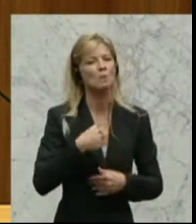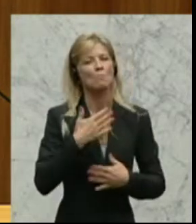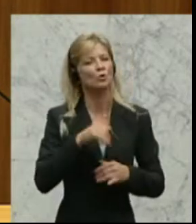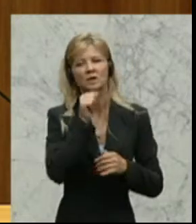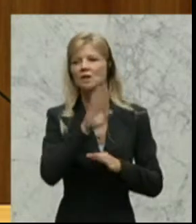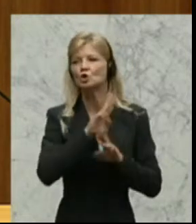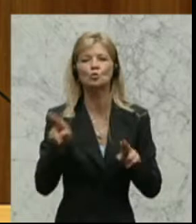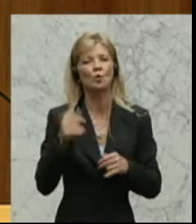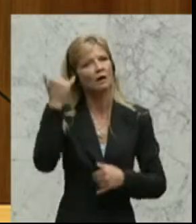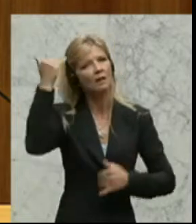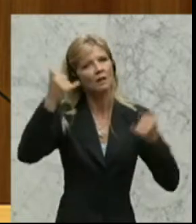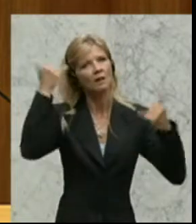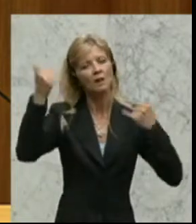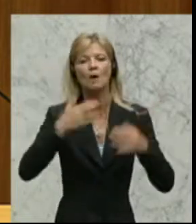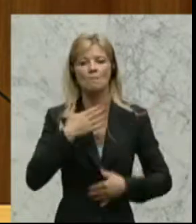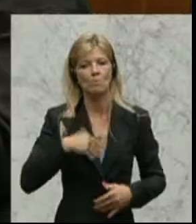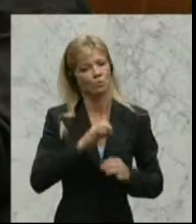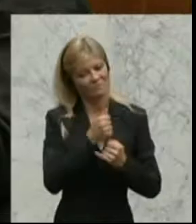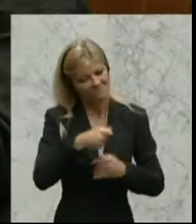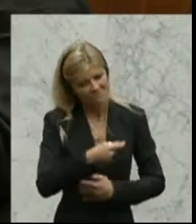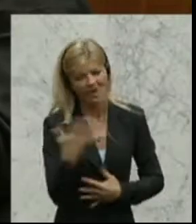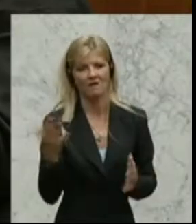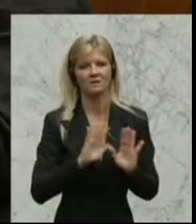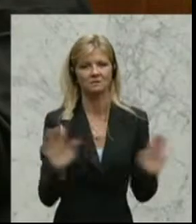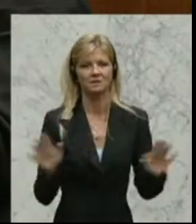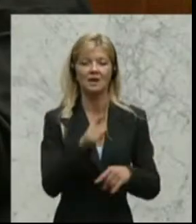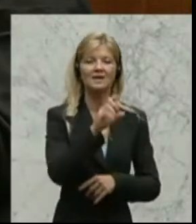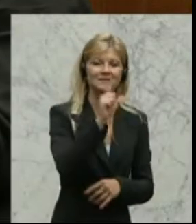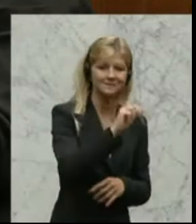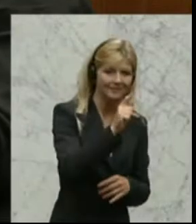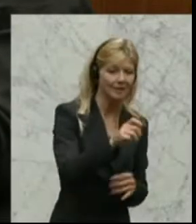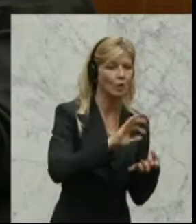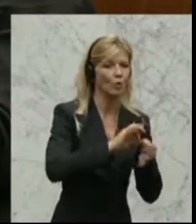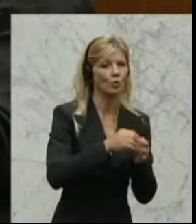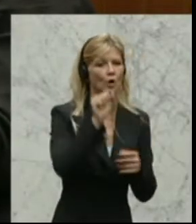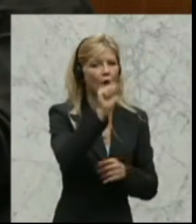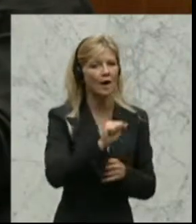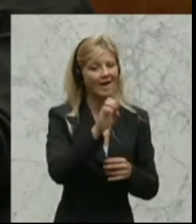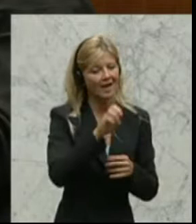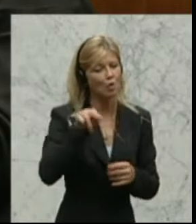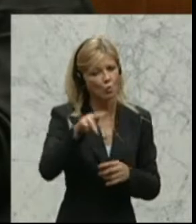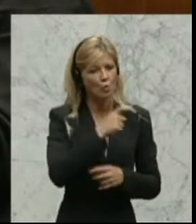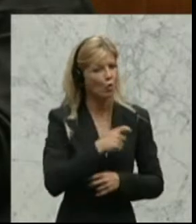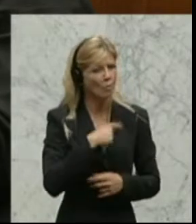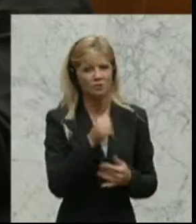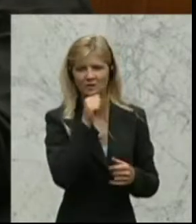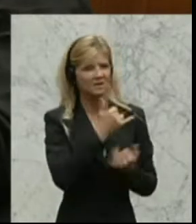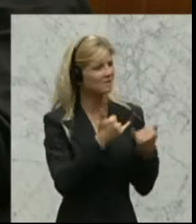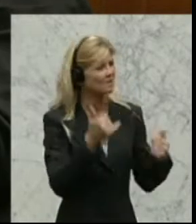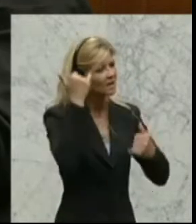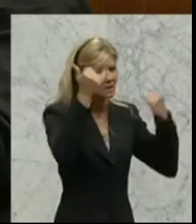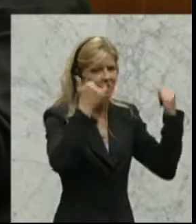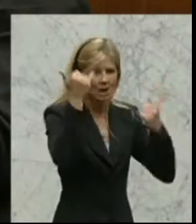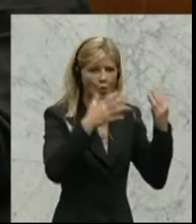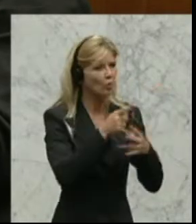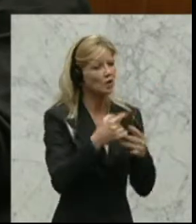OECD noch die EU-Kommission noch der Internationale Währungsfonds sind ideologische Vereinigungen, sondern die arbeiten äußerst faktenorientiert. Und